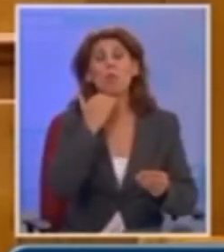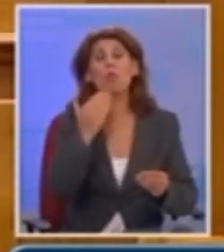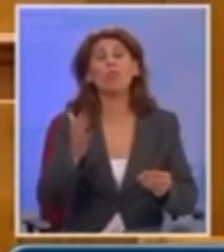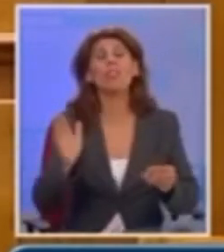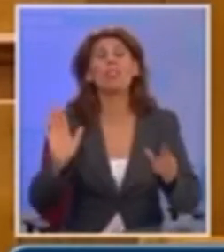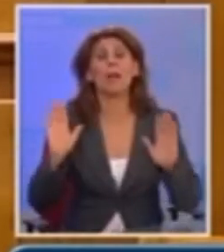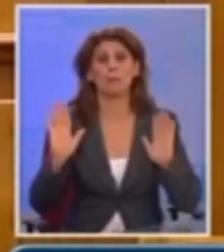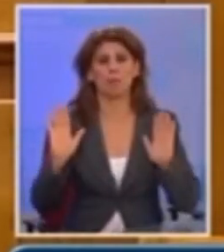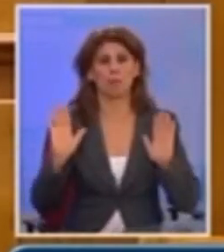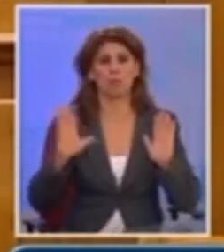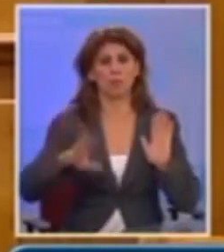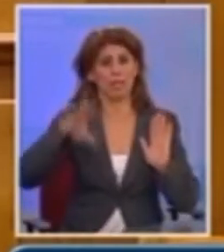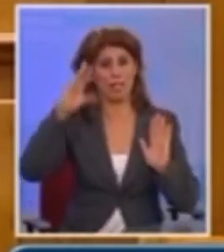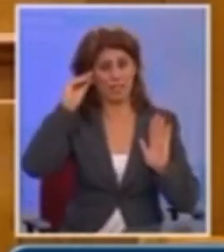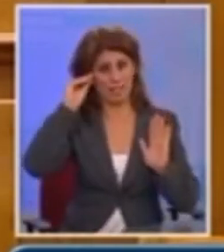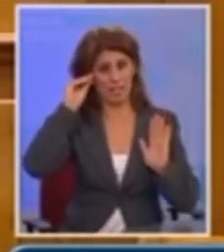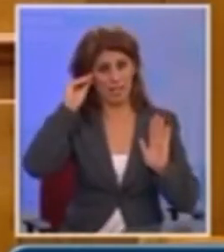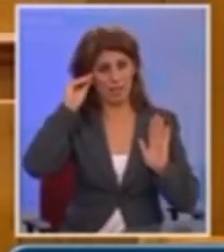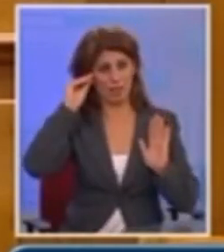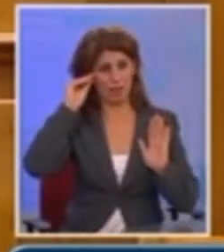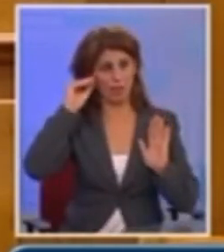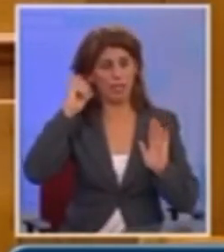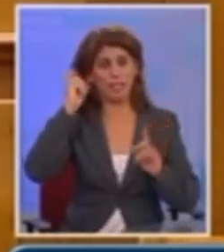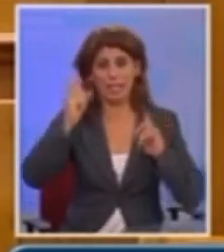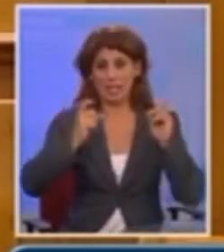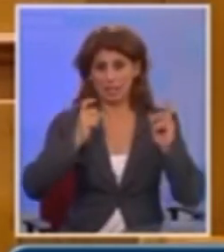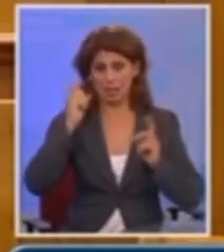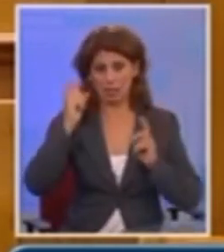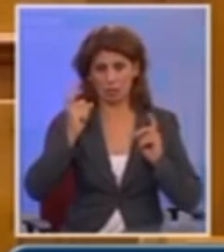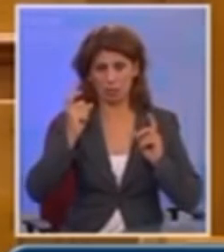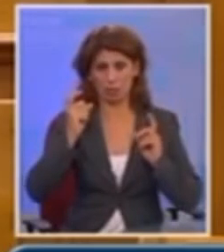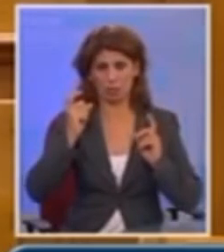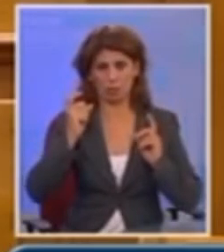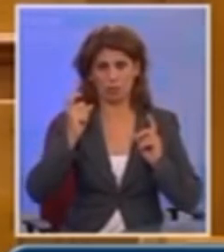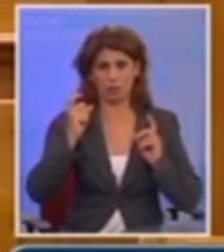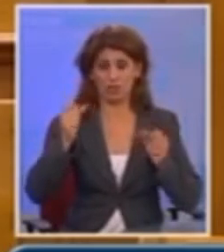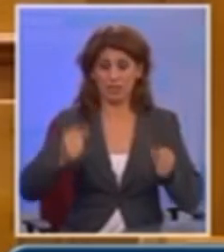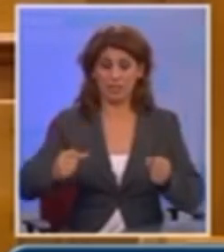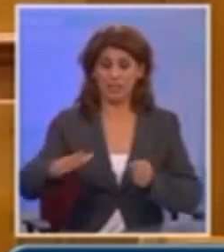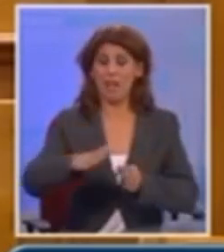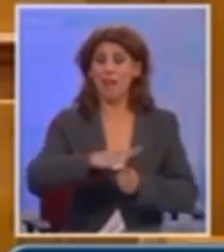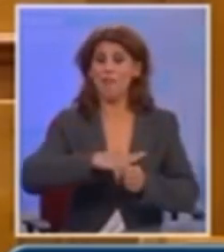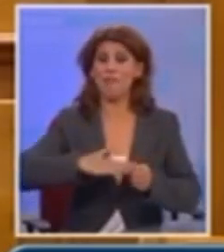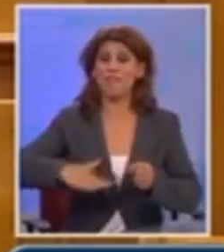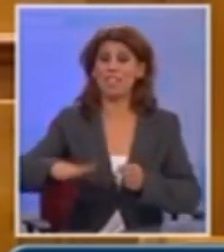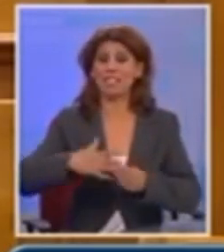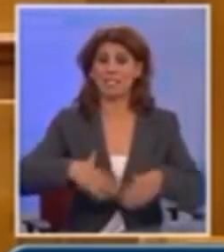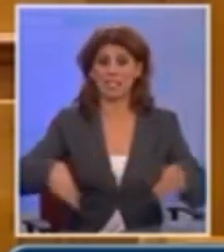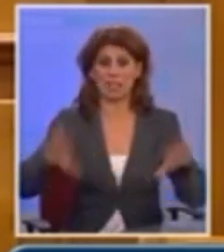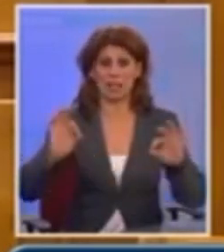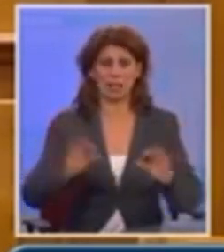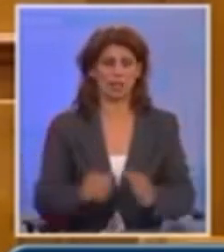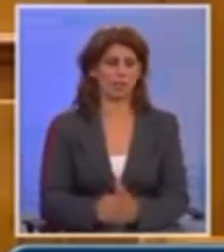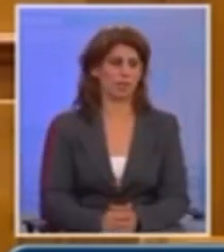καν να συλλάβουν και να διανοηθούν τις θεμελιώδεις αρχές της.